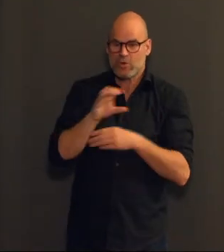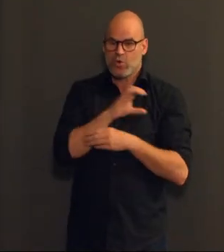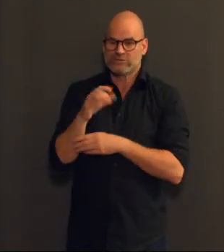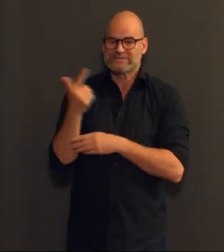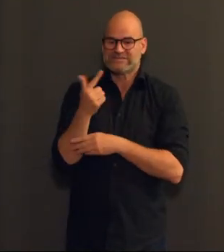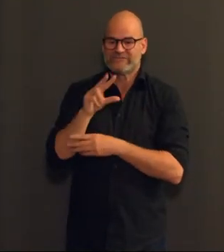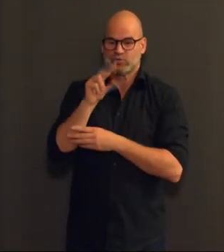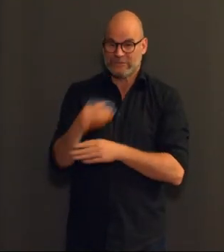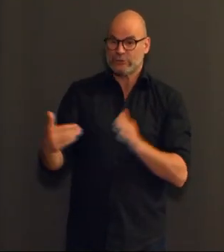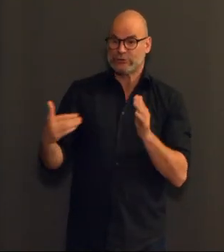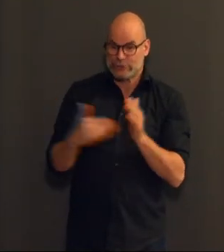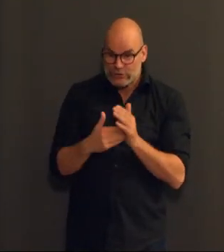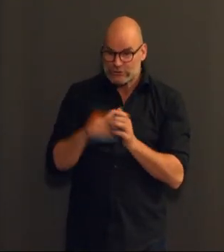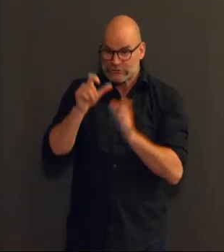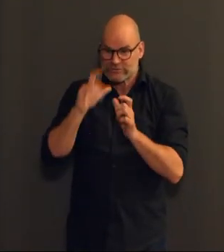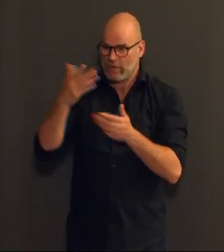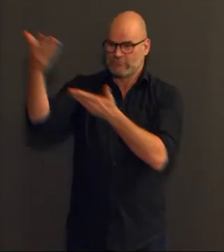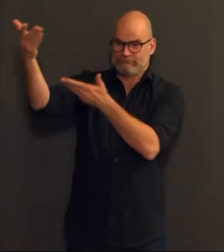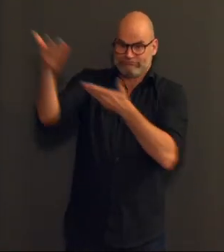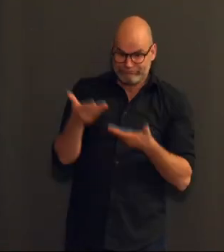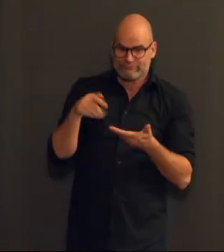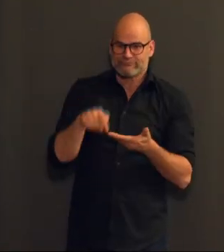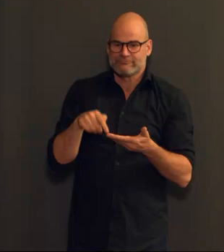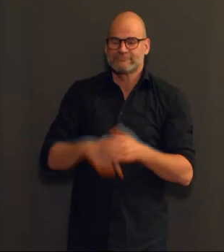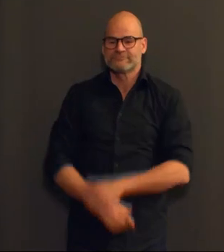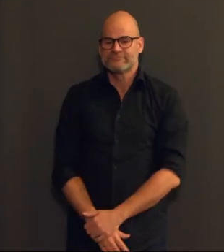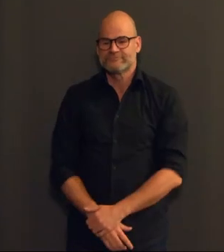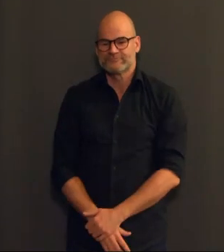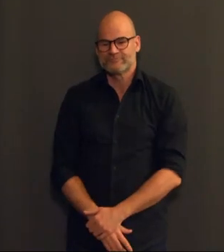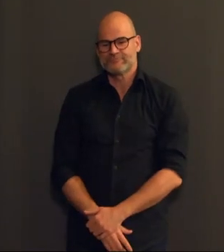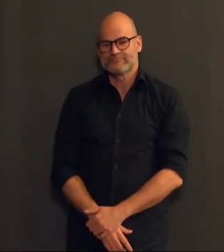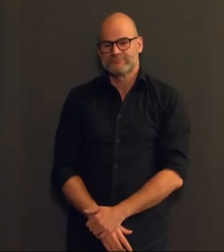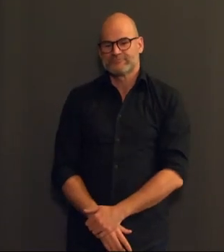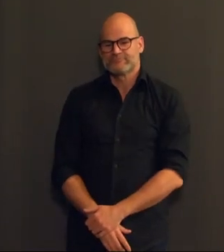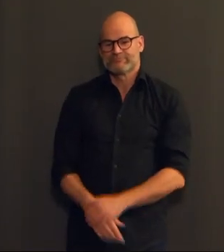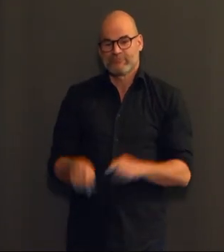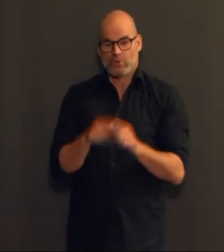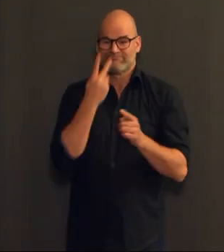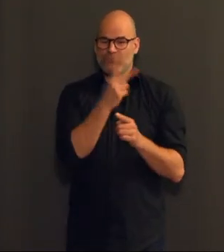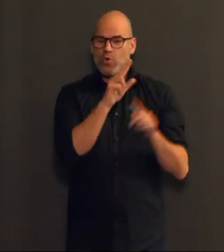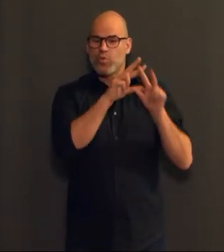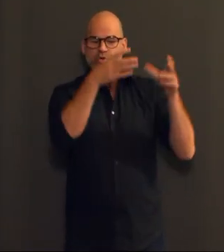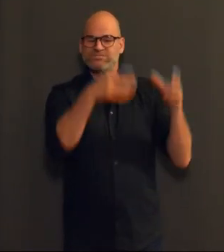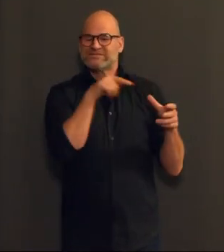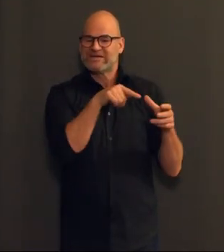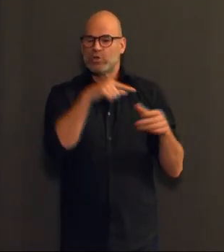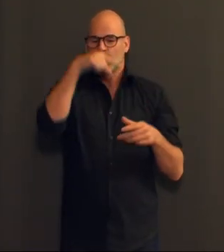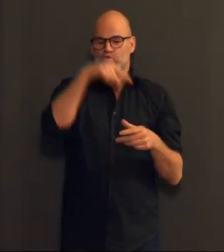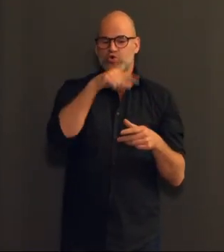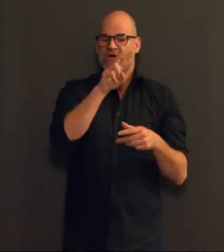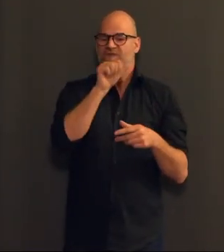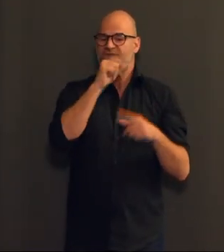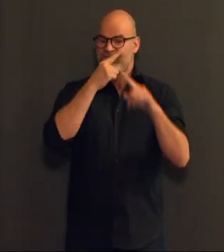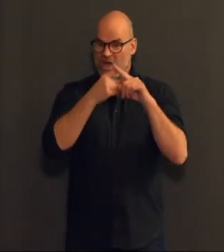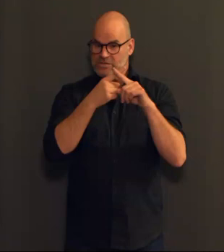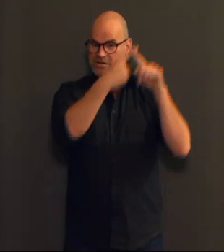Een ander goed nieuws is dat de reservelijst QVAX nog steeds aangroeit. En dit wijst op een grote